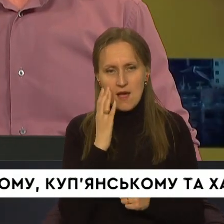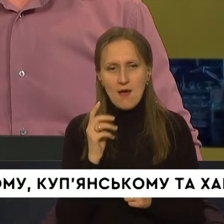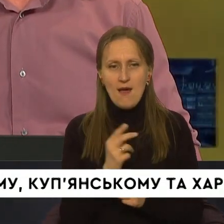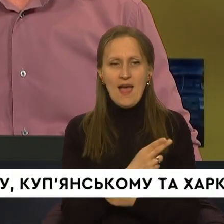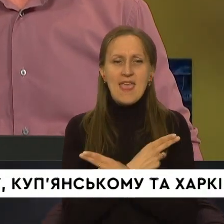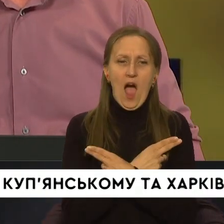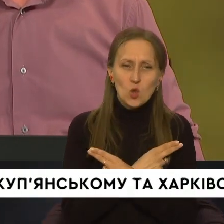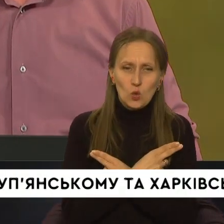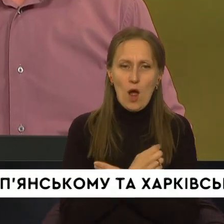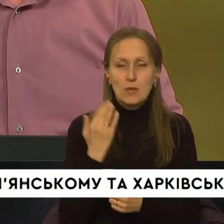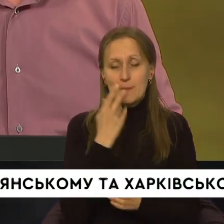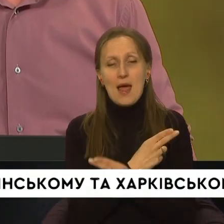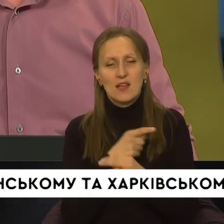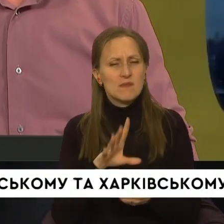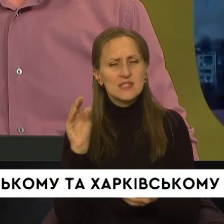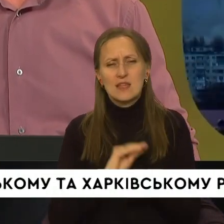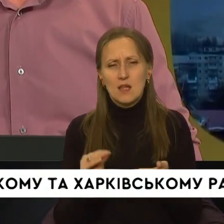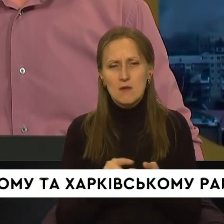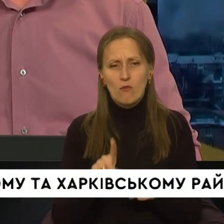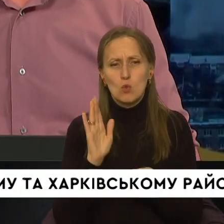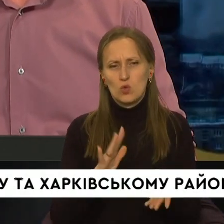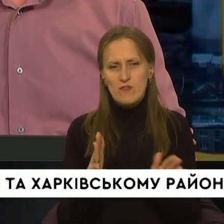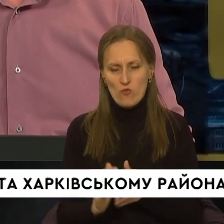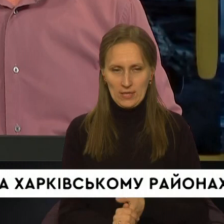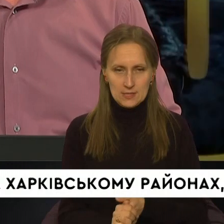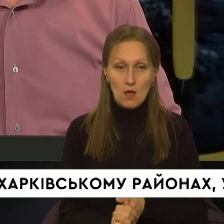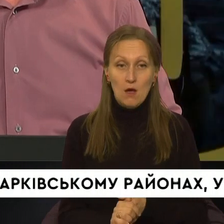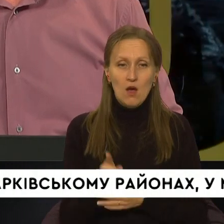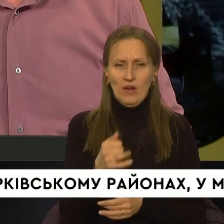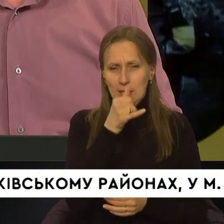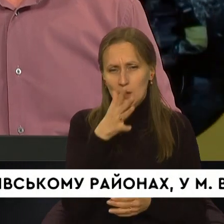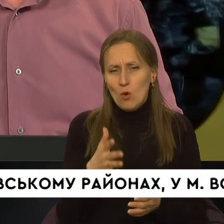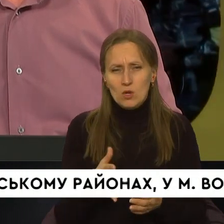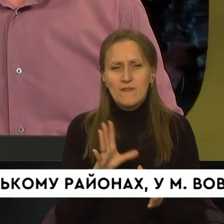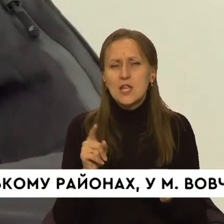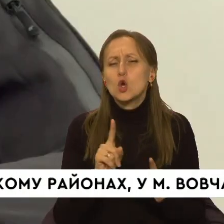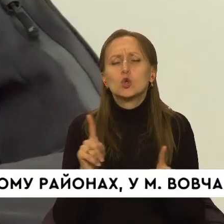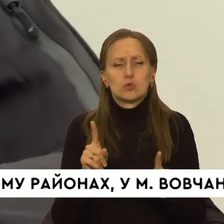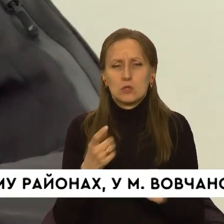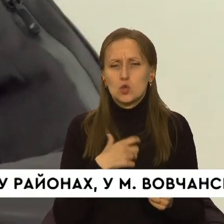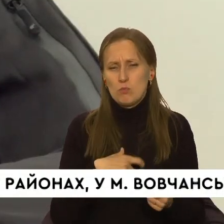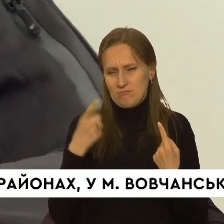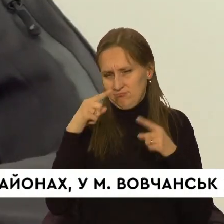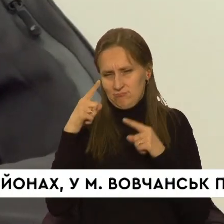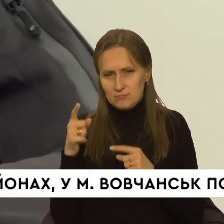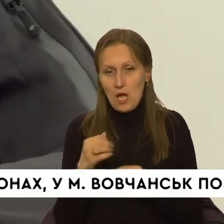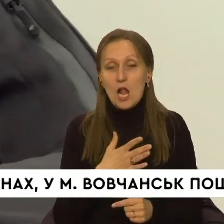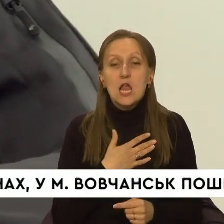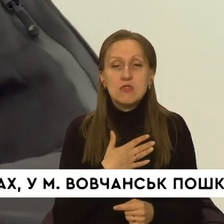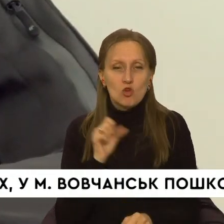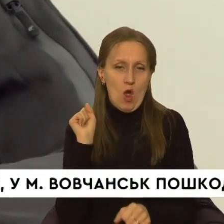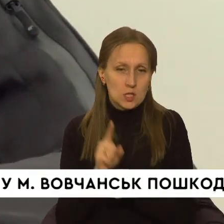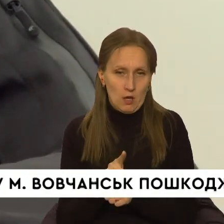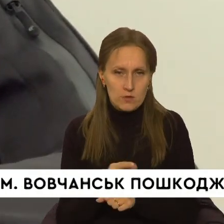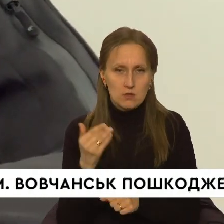або «Замріяних янголів». Там все він написав, як воно буде відбуватися. Вони можуть там все, що завгодно на собі вигадувати. Але наше